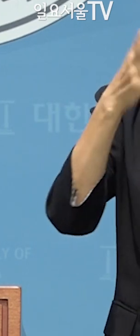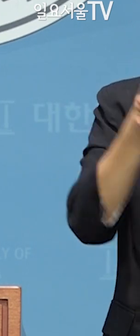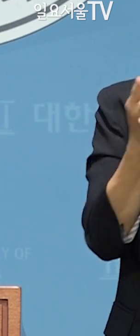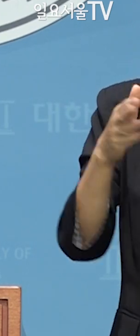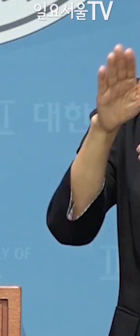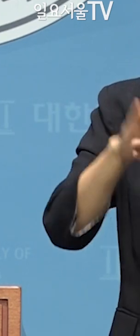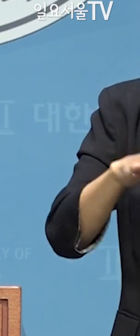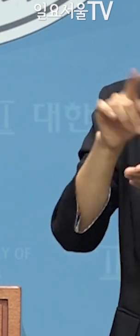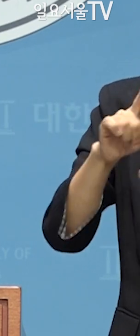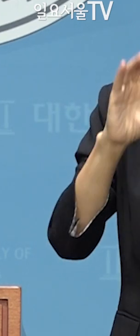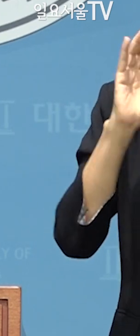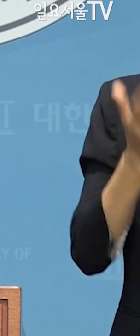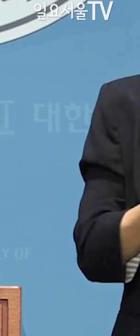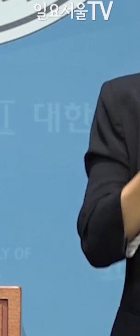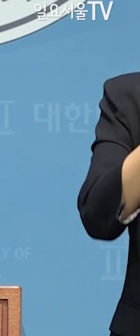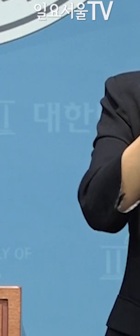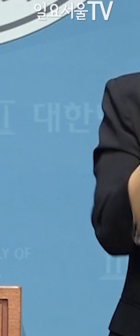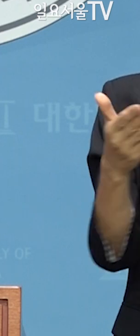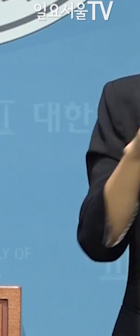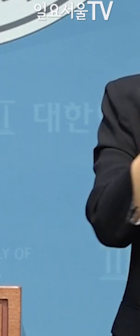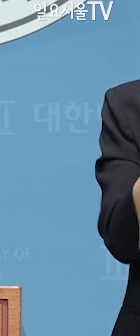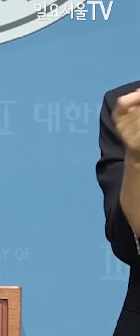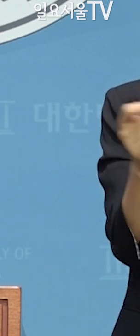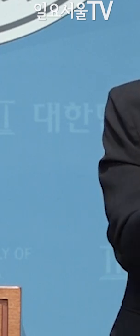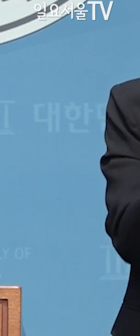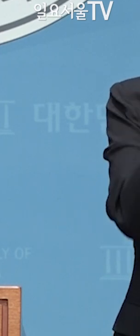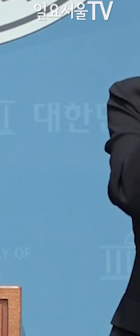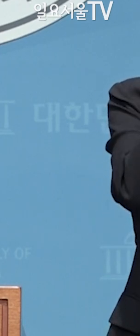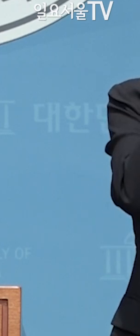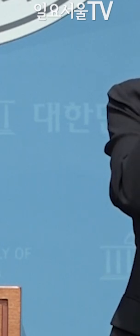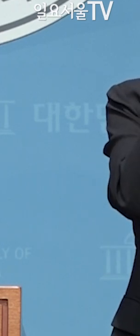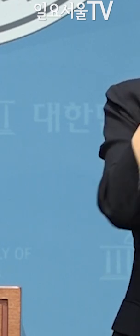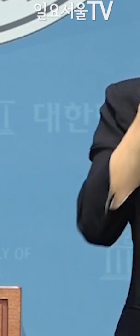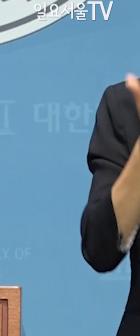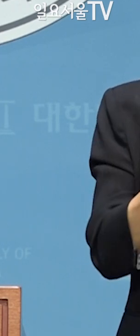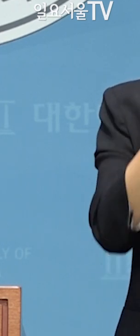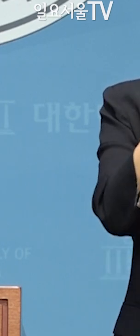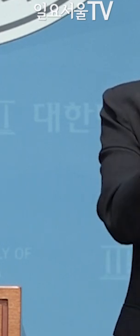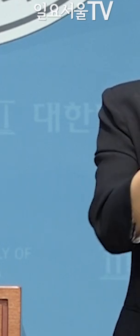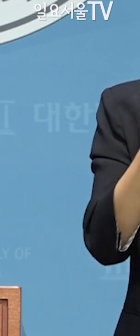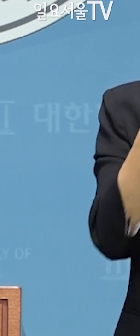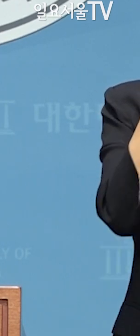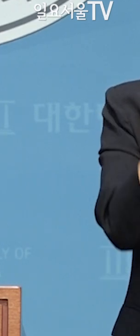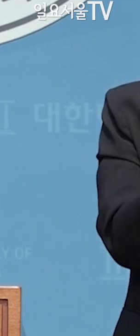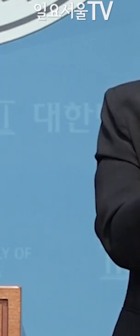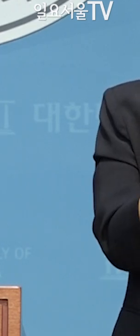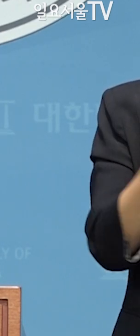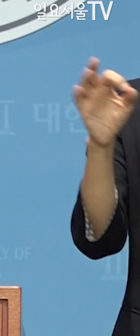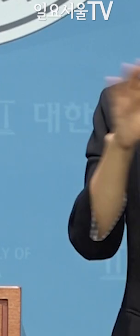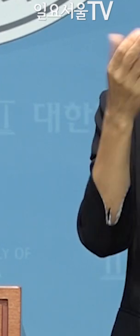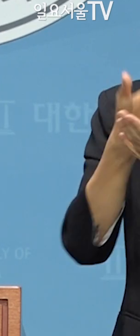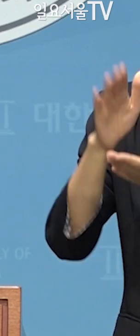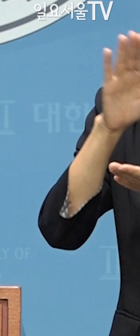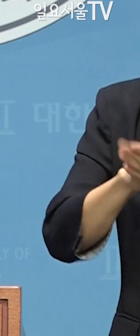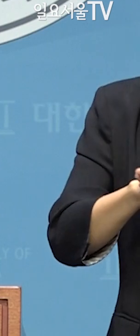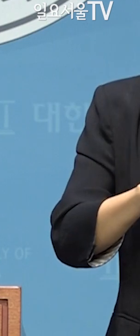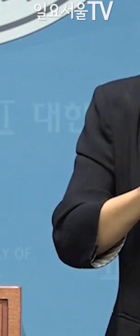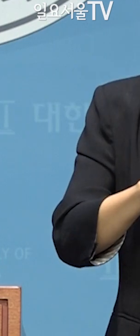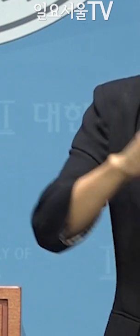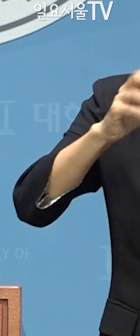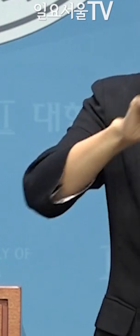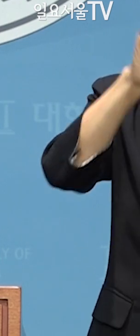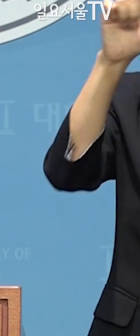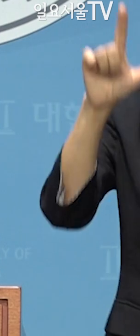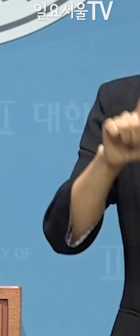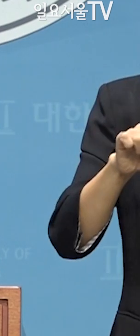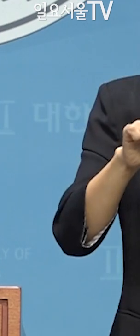육아기 근로시간 단축 기간 확대 등을 담은 육가 지원 3법 연금 개혁 등 당면한 민생 개혁